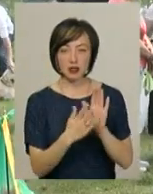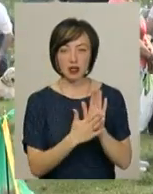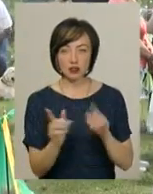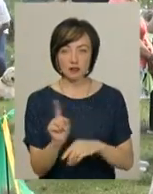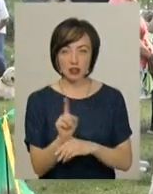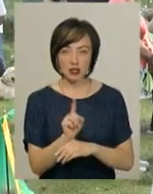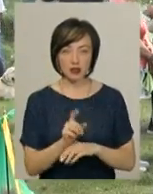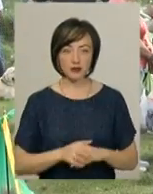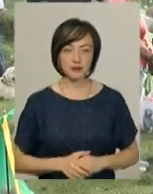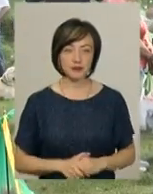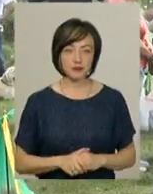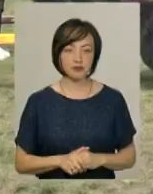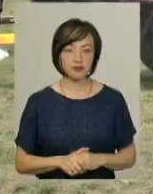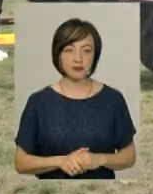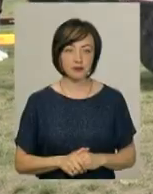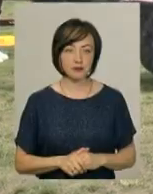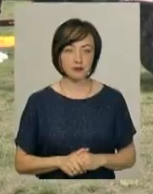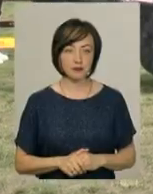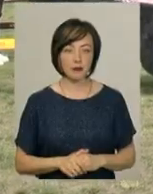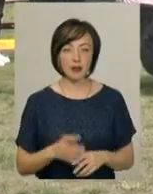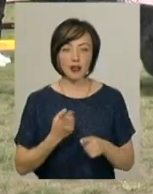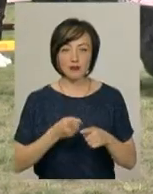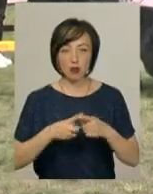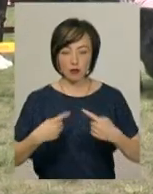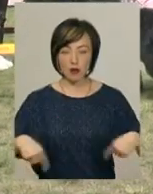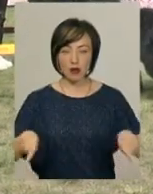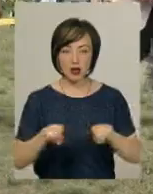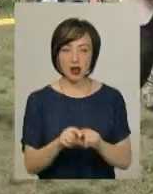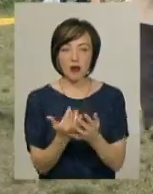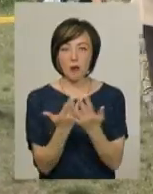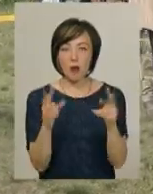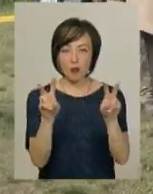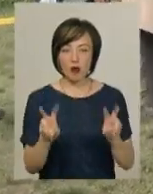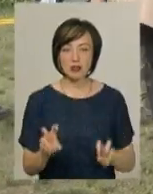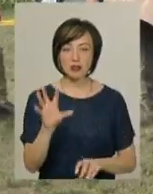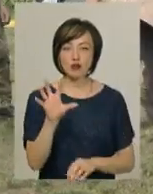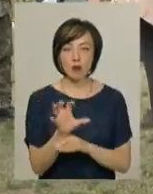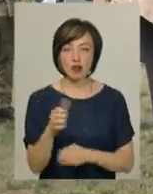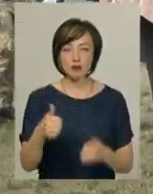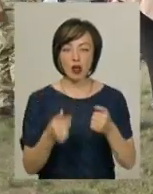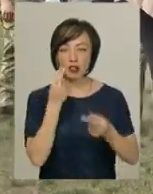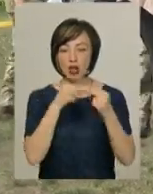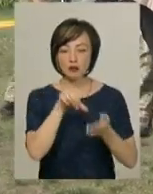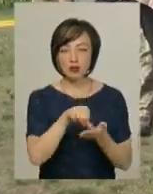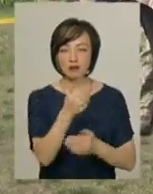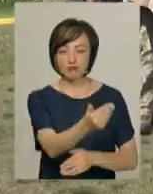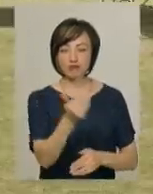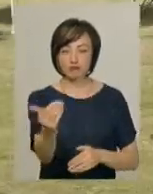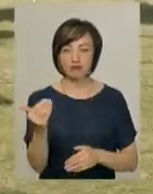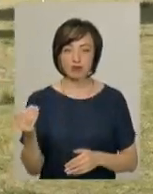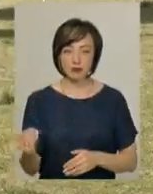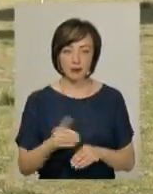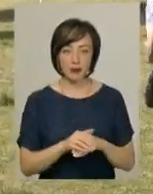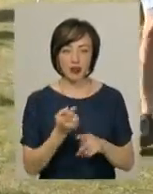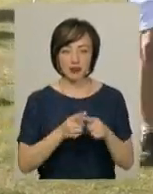стандарті. У цьому ринці – монопородне шоу. Собаки тут змагаються за кращого представника породи.